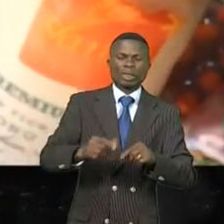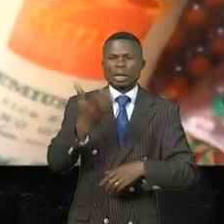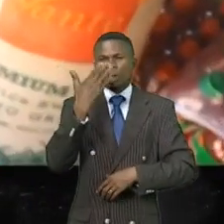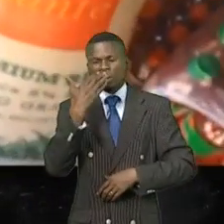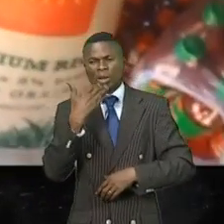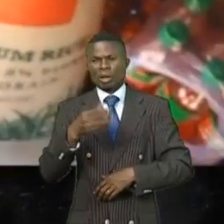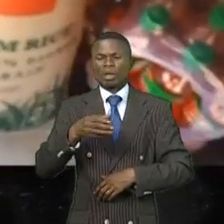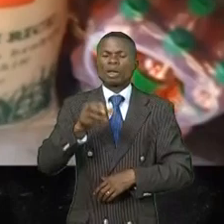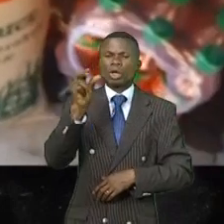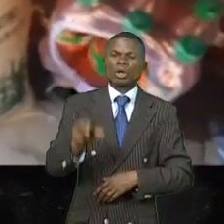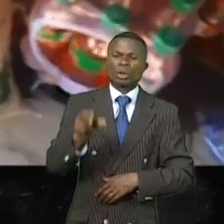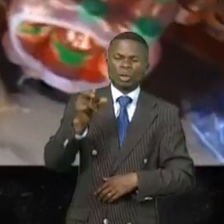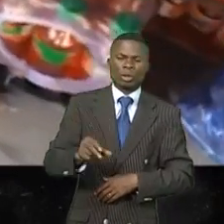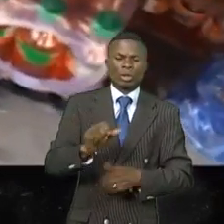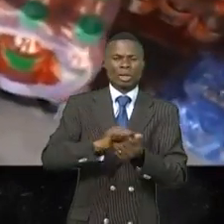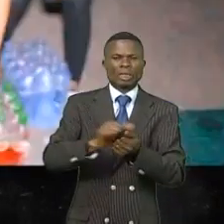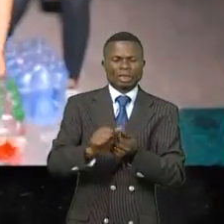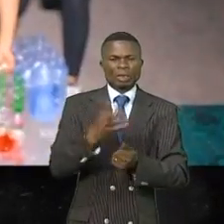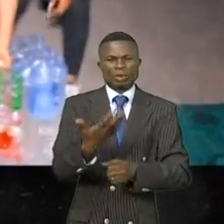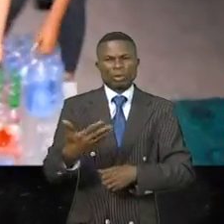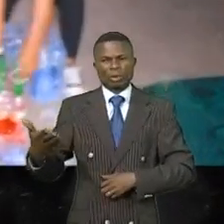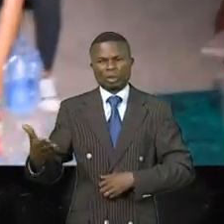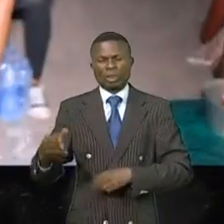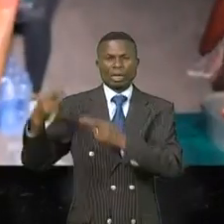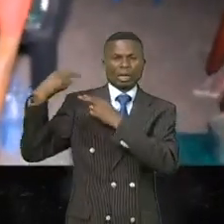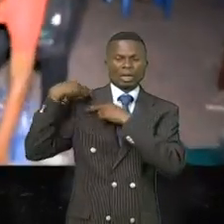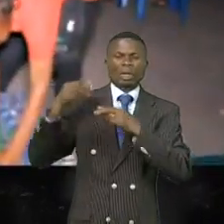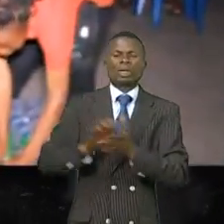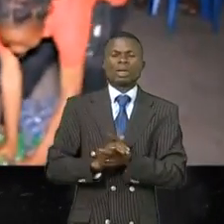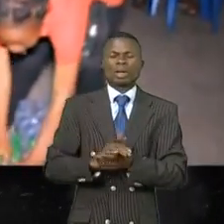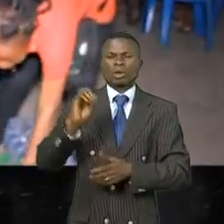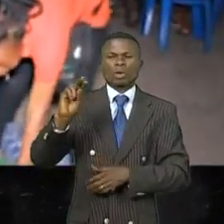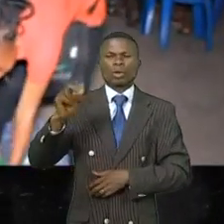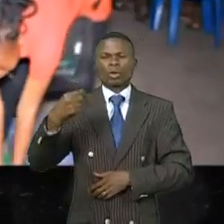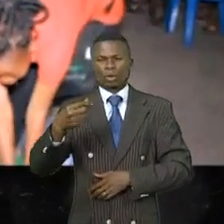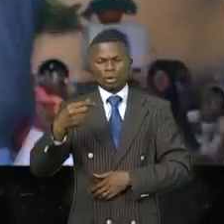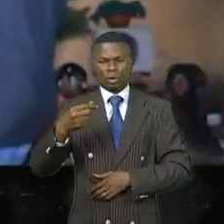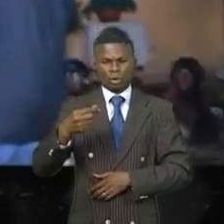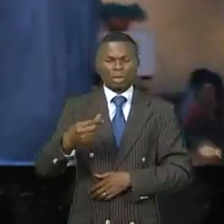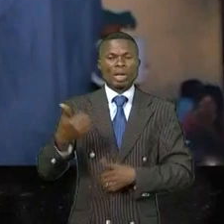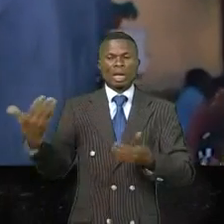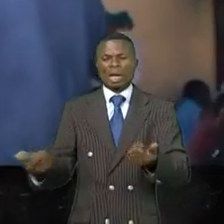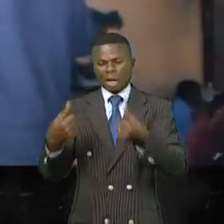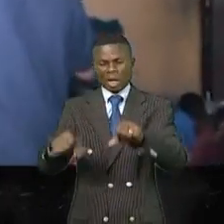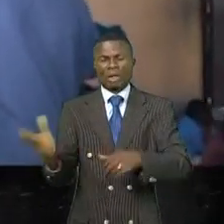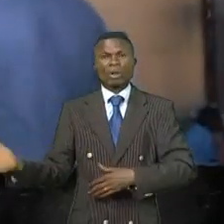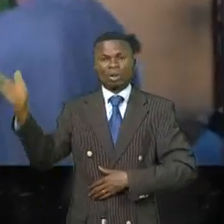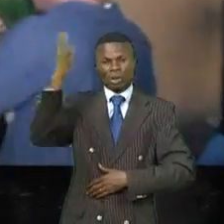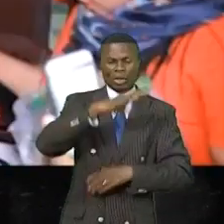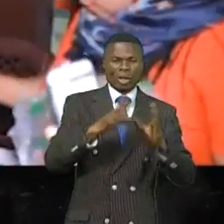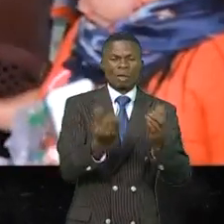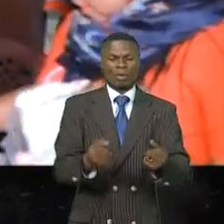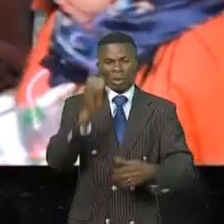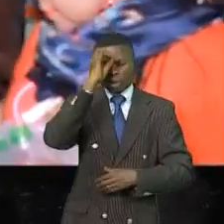de la boisson sucrée, savon et autres. La responsable de l'ASBEL Mapendano a passé toute la journée avec ses enfants pour